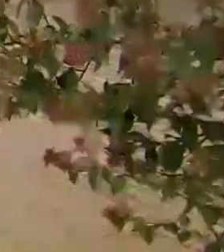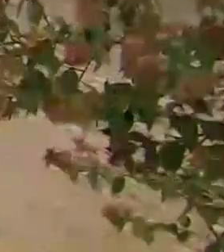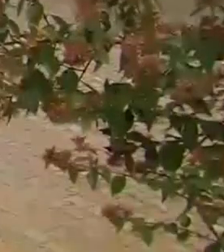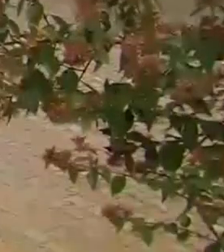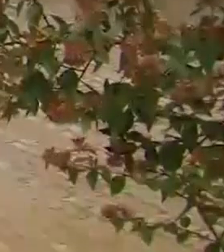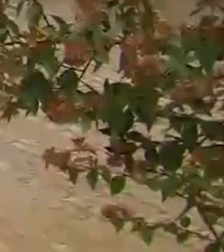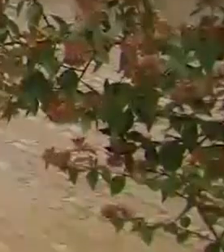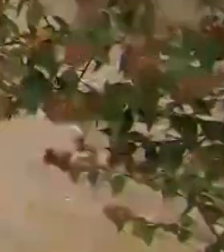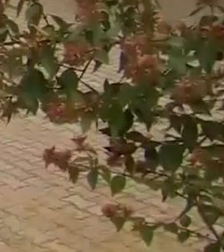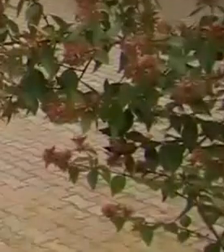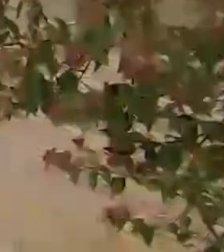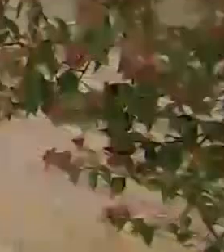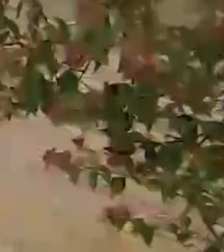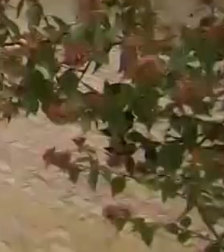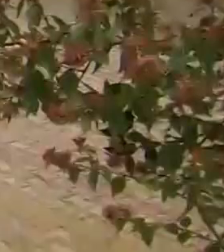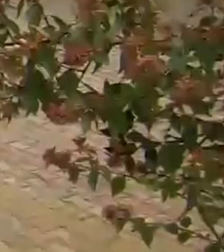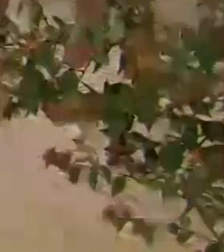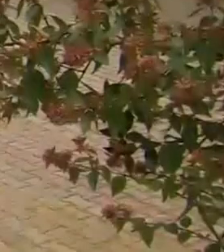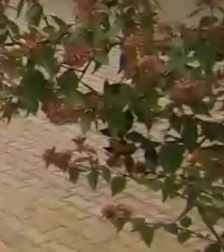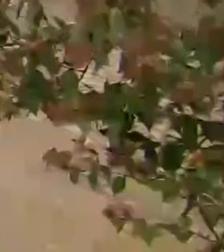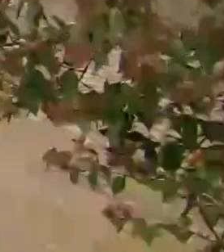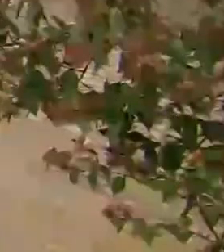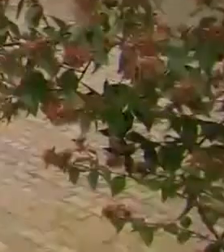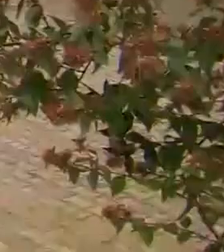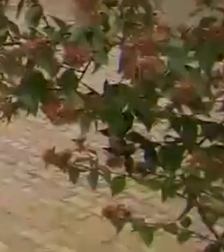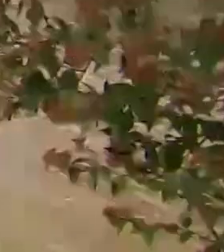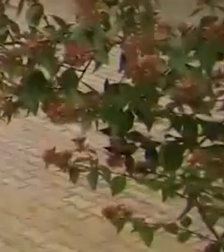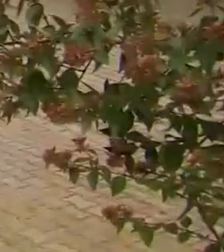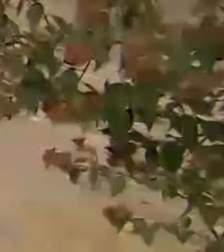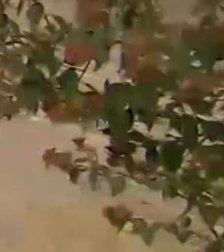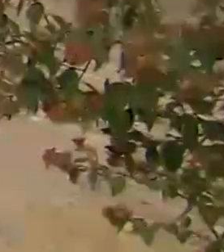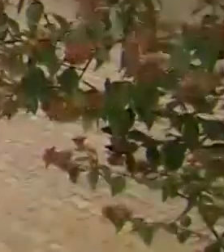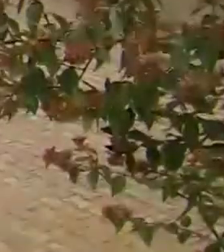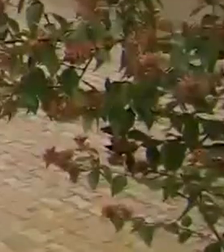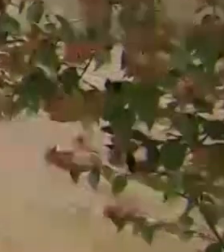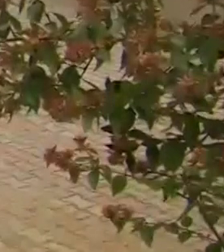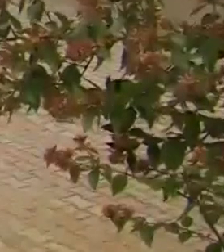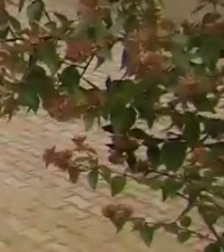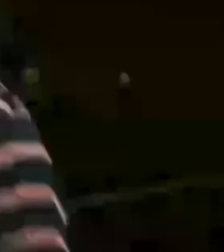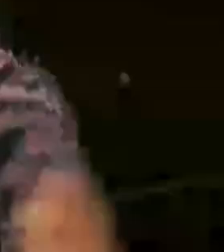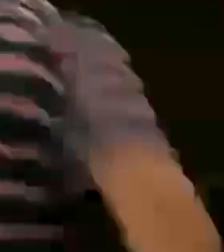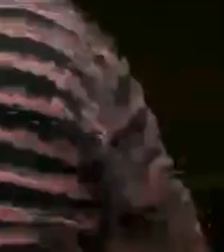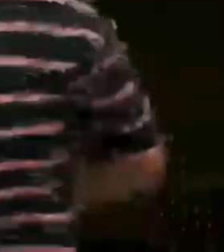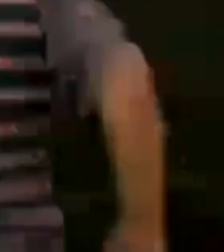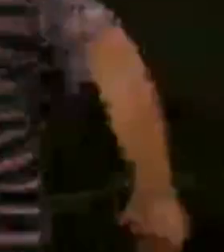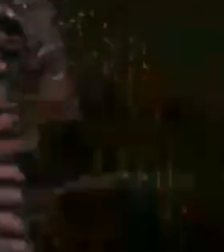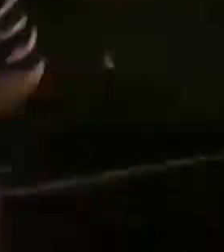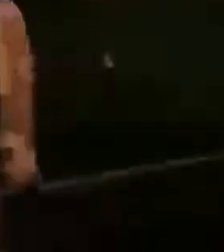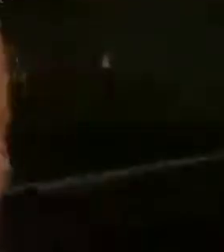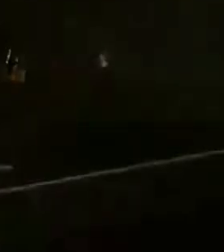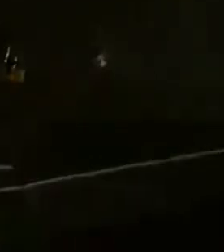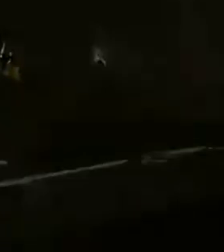Sarp hışımla villaya doğru yürürken Şükrü olduğu yerde put gibi çakılmış arkasından bakıyor. Kurye. Telaşla koşmaya başladı.